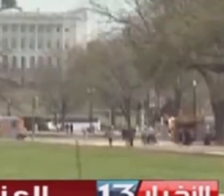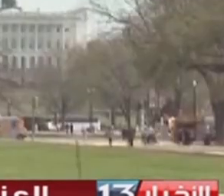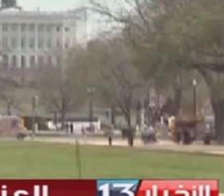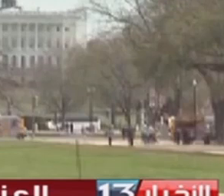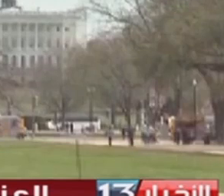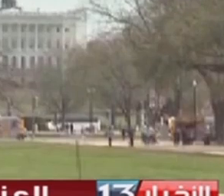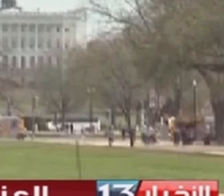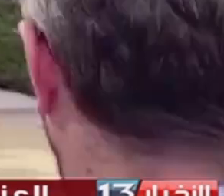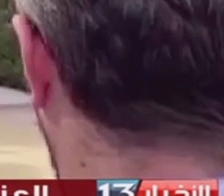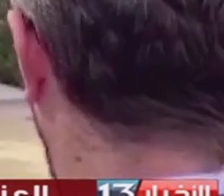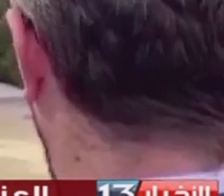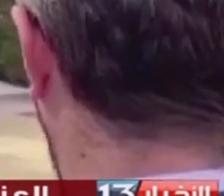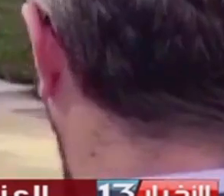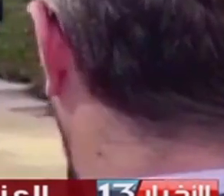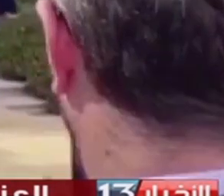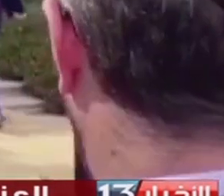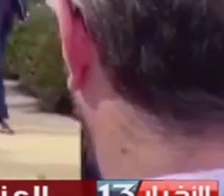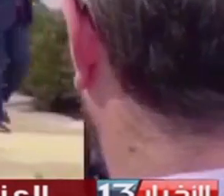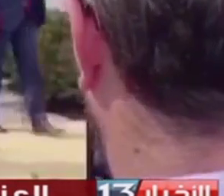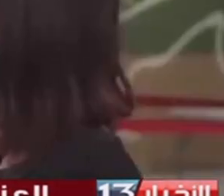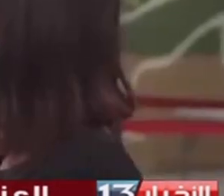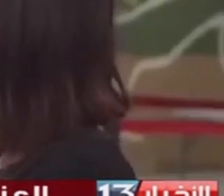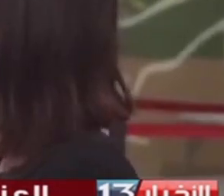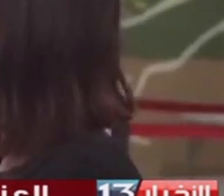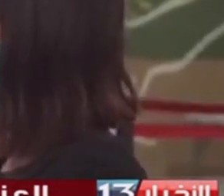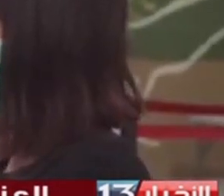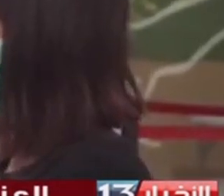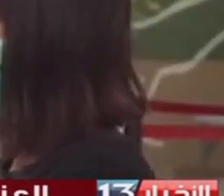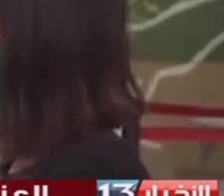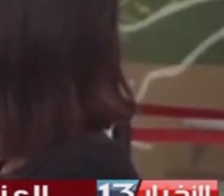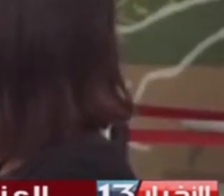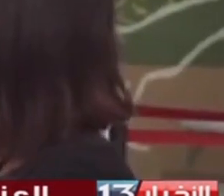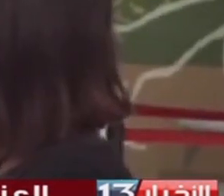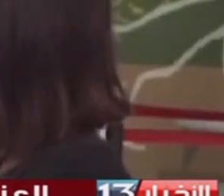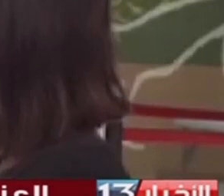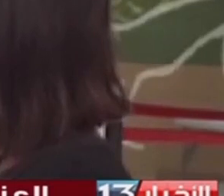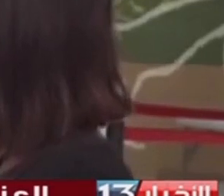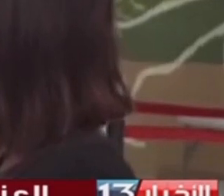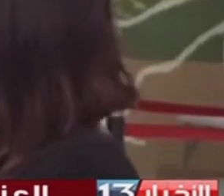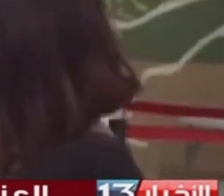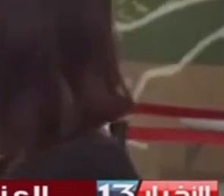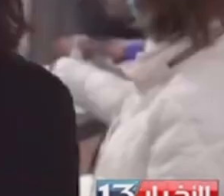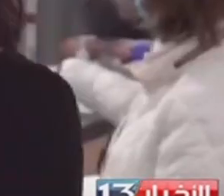وتواصل الازمه الديبلوماسيه الحاده بين واشنطن وبكين بشان مصدر الفيروس